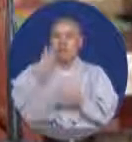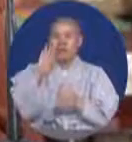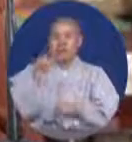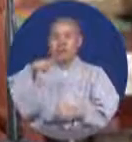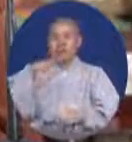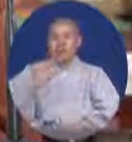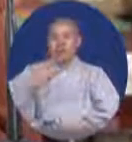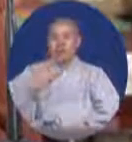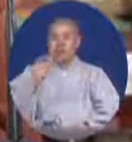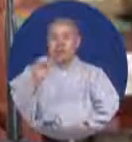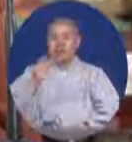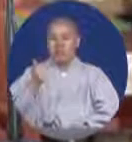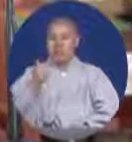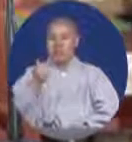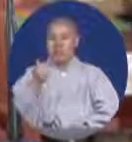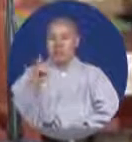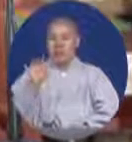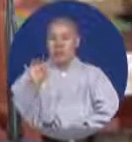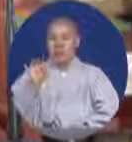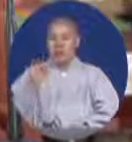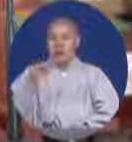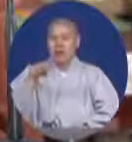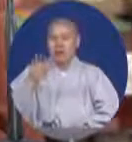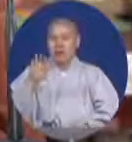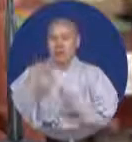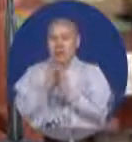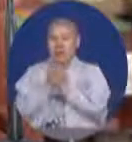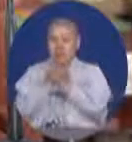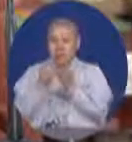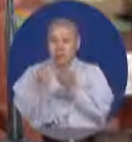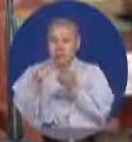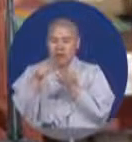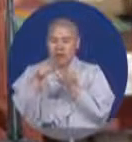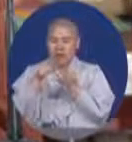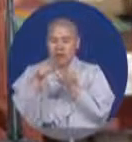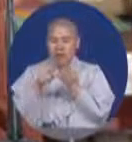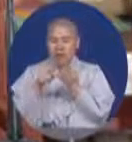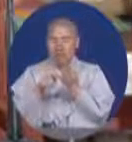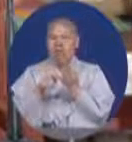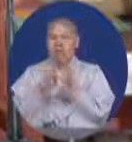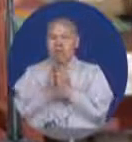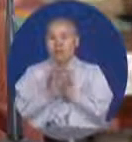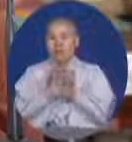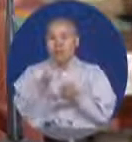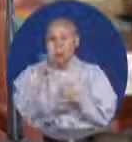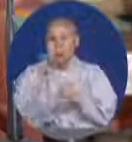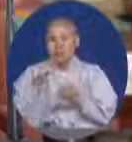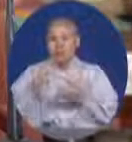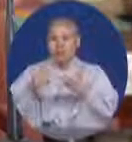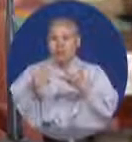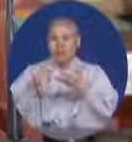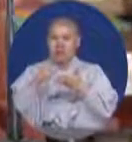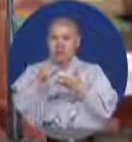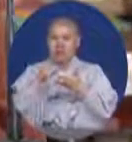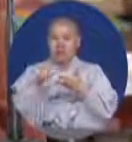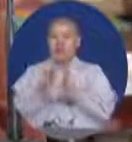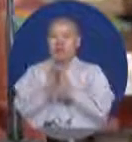불본행집경이라는 경이 있는데요. 그 4권째에도 있고 또 그 8권째에도